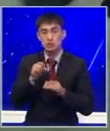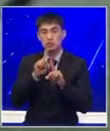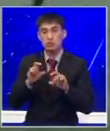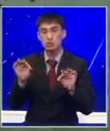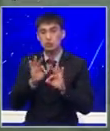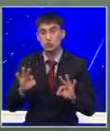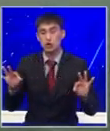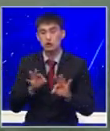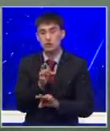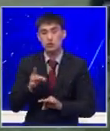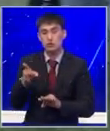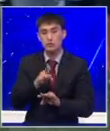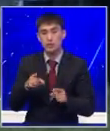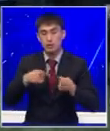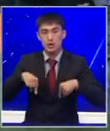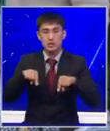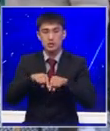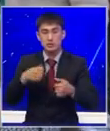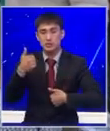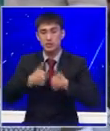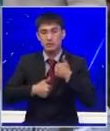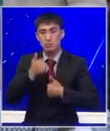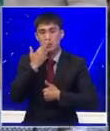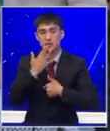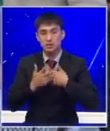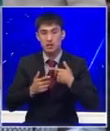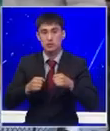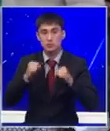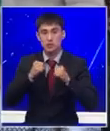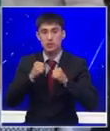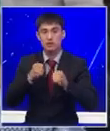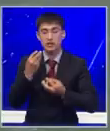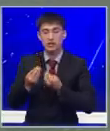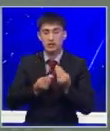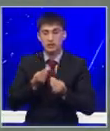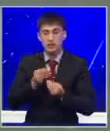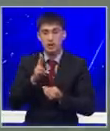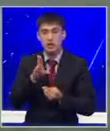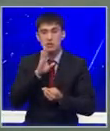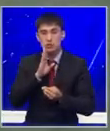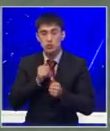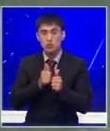музыкантов региона также были организованы соревнования по национальным видам спортивных игр